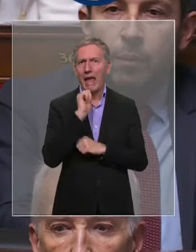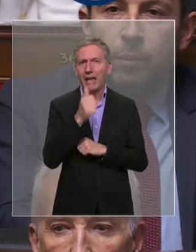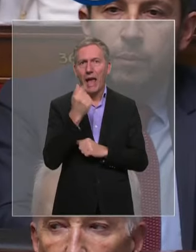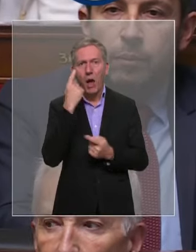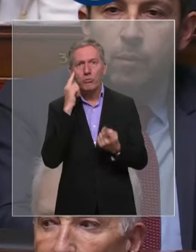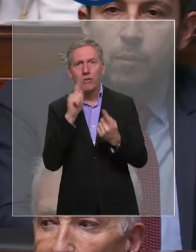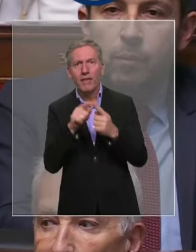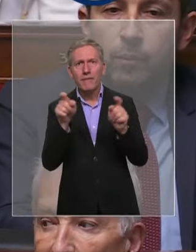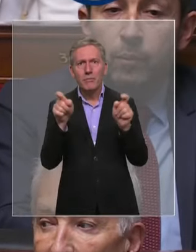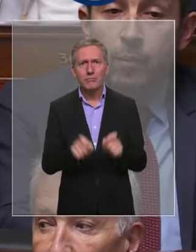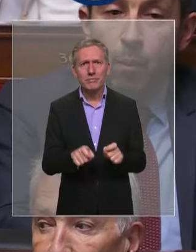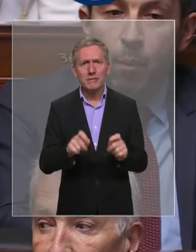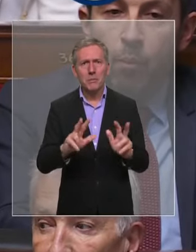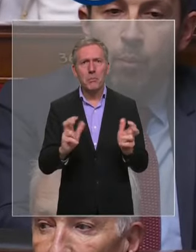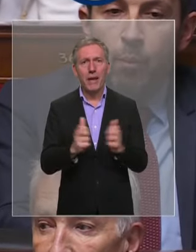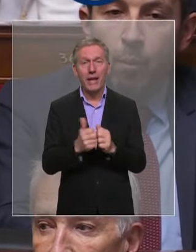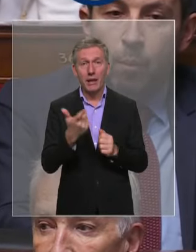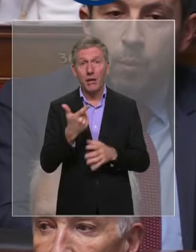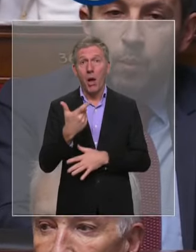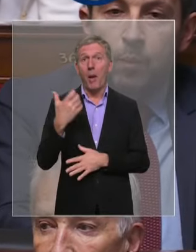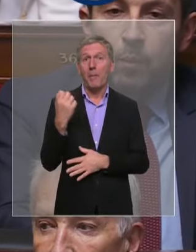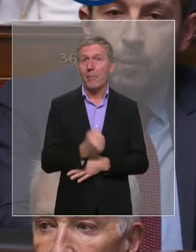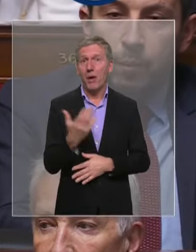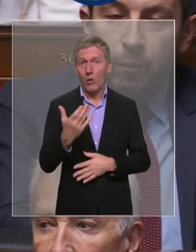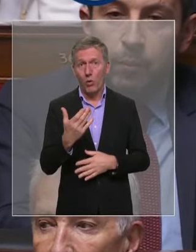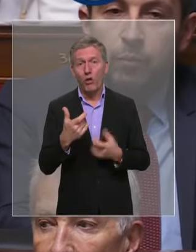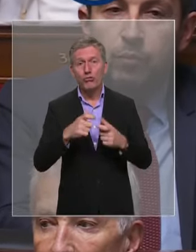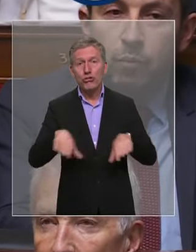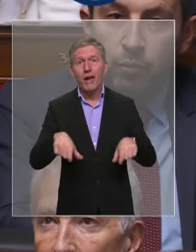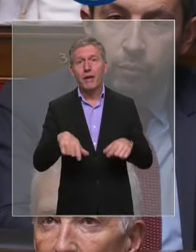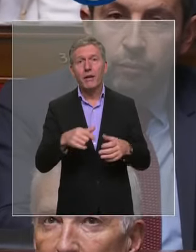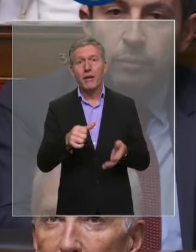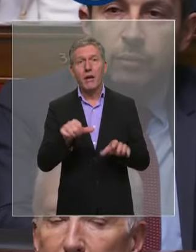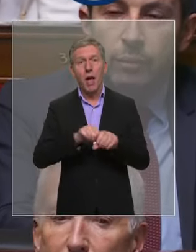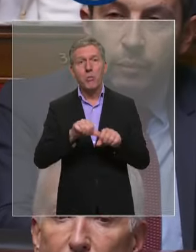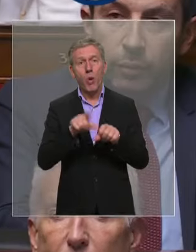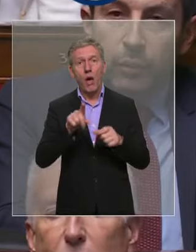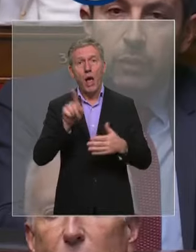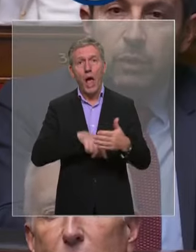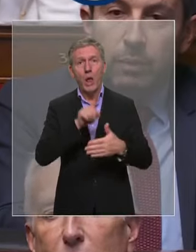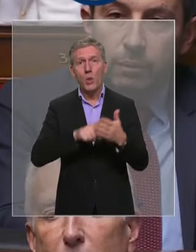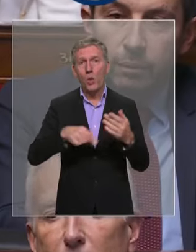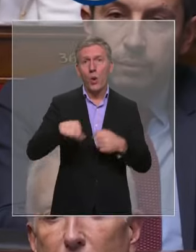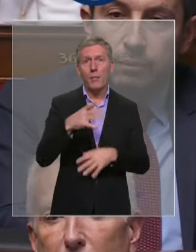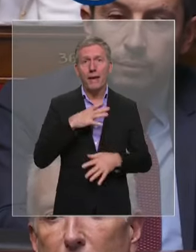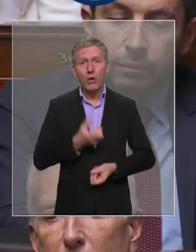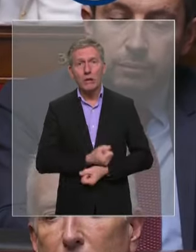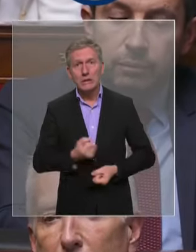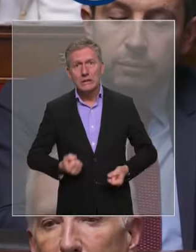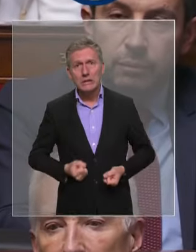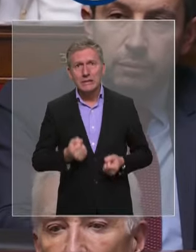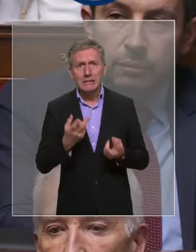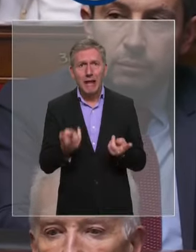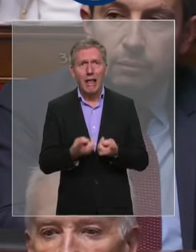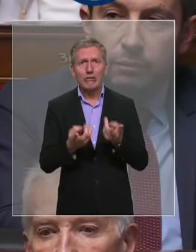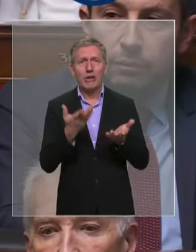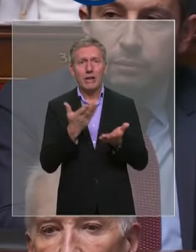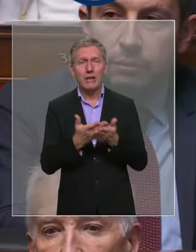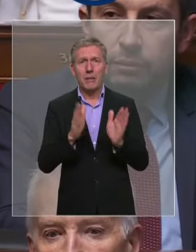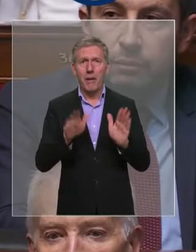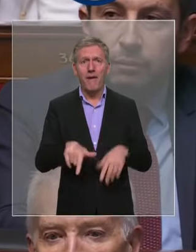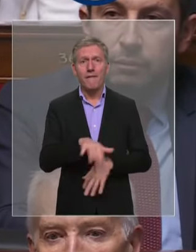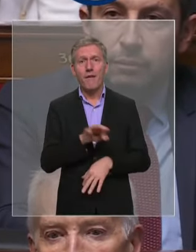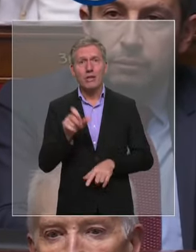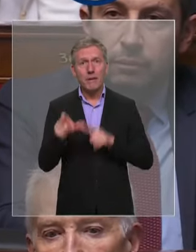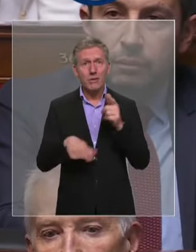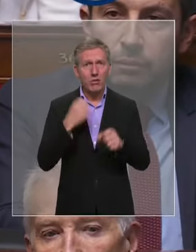prix. Pire, vous avez annulé le chèque carburant, ce maigre lot de consolation pour les plus modestes. Une fois encore, la France du